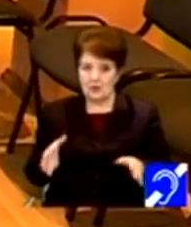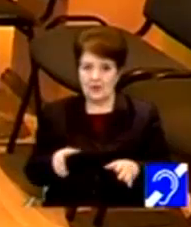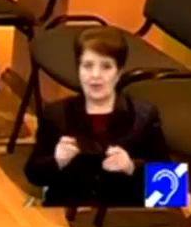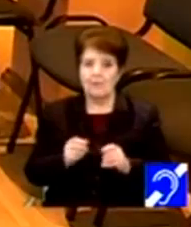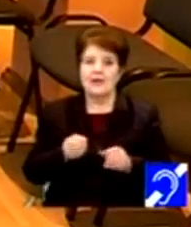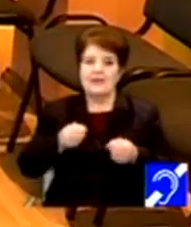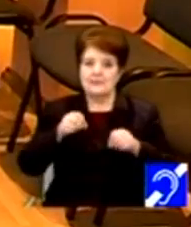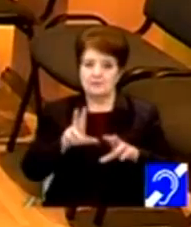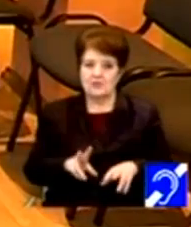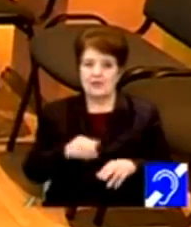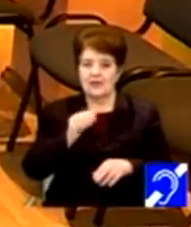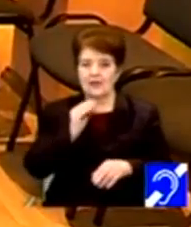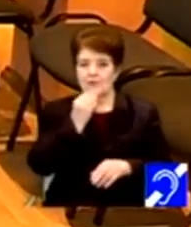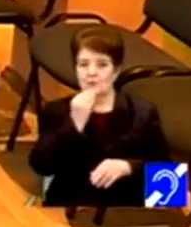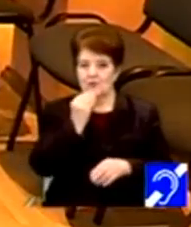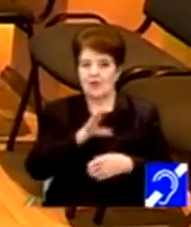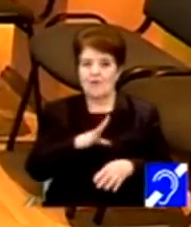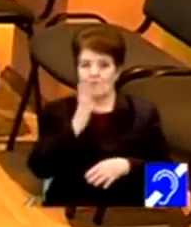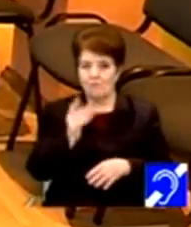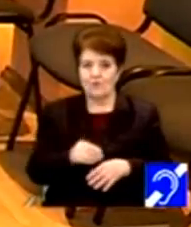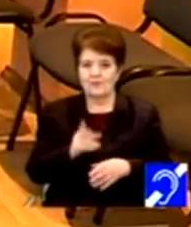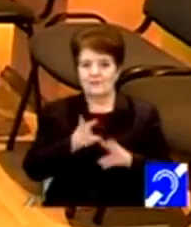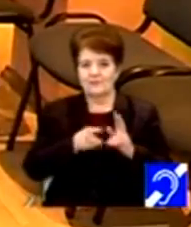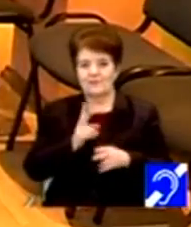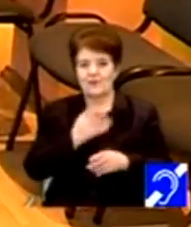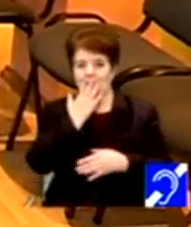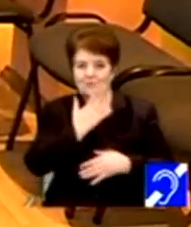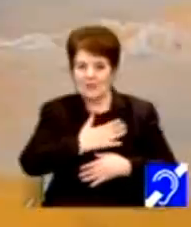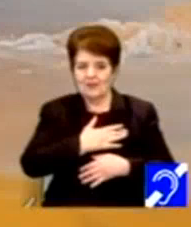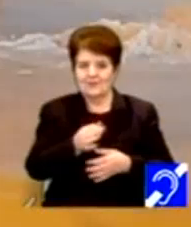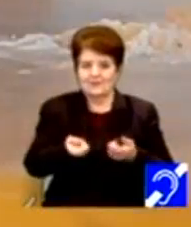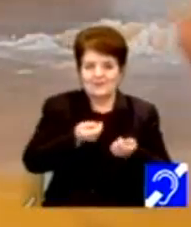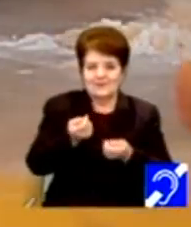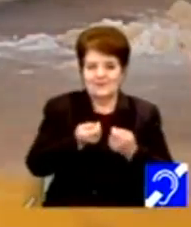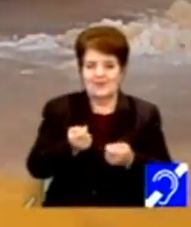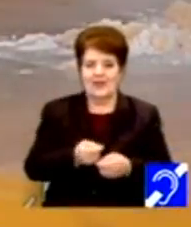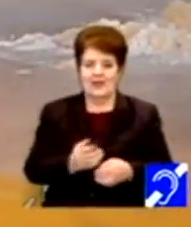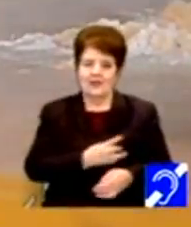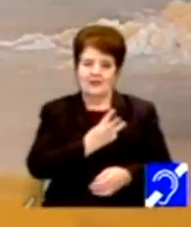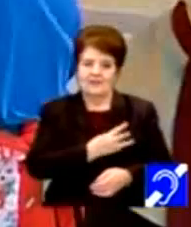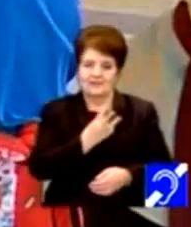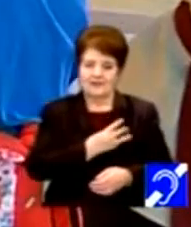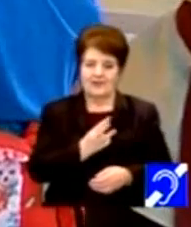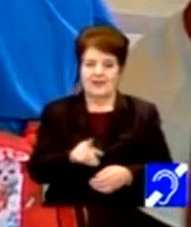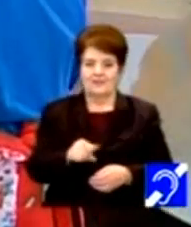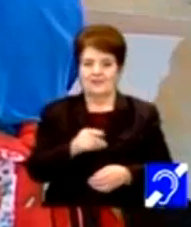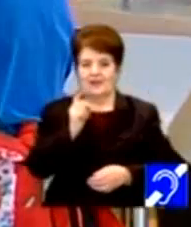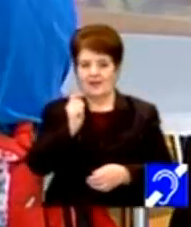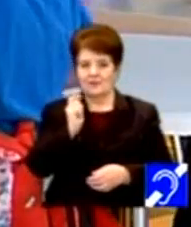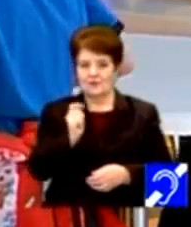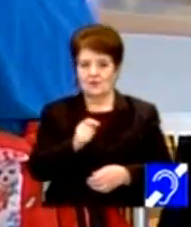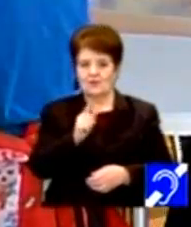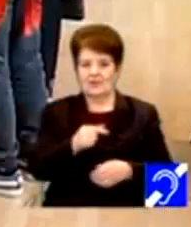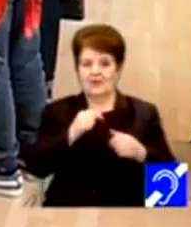specială, mai ales că dulciurile au fost preparate de copii cu multă dragoste și migală. Entuziasmați de spiritul Crăciunului, copiii și-au